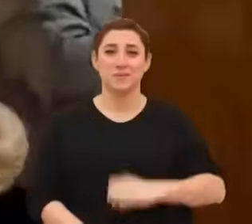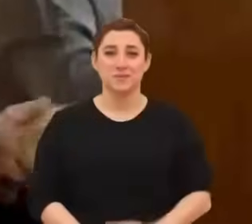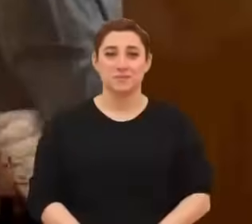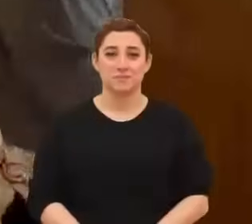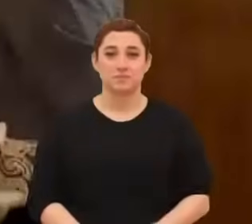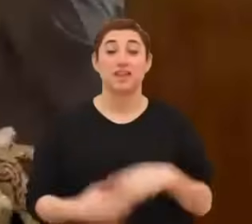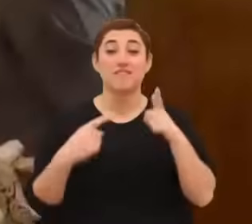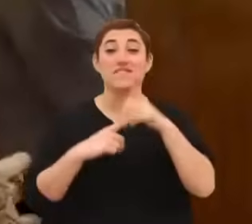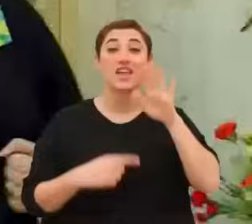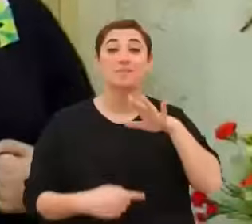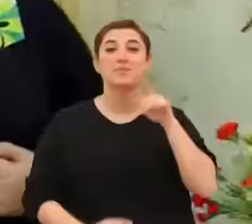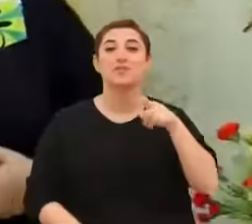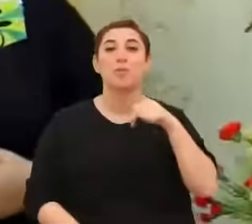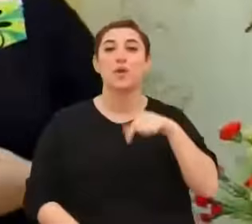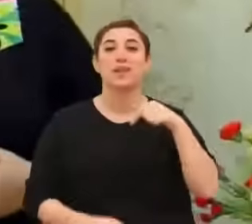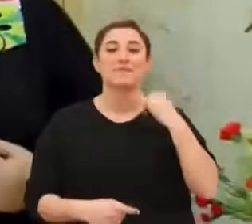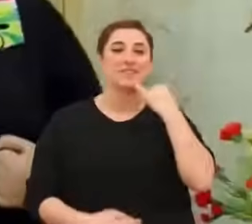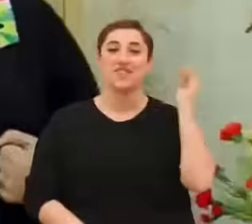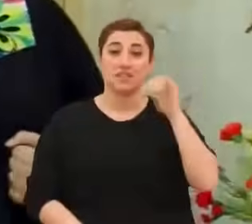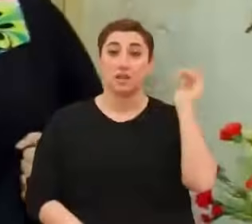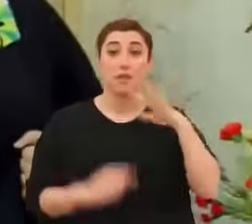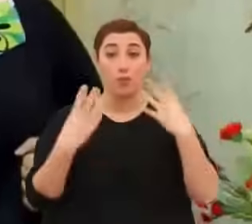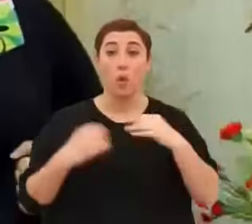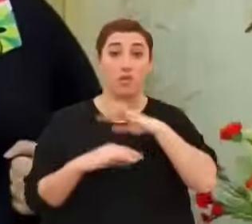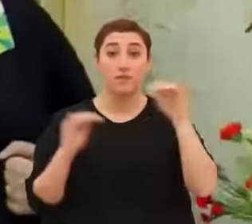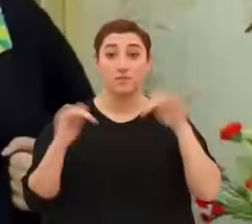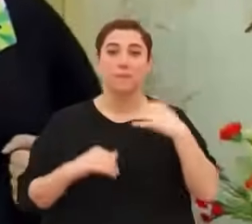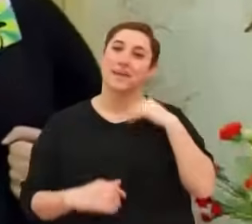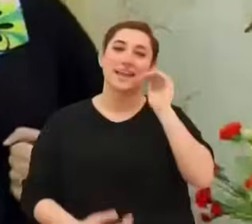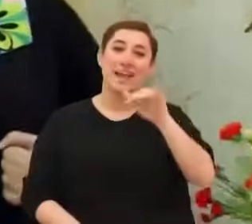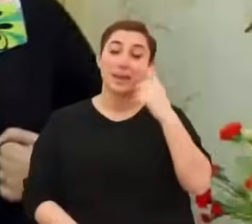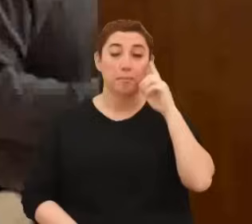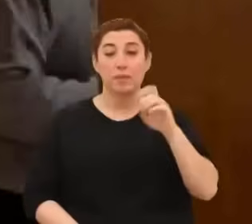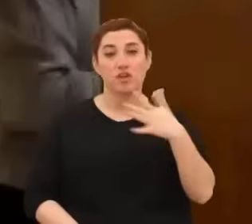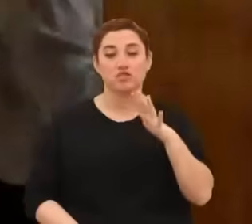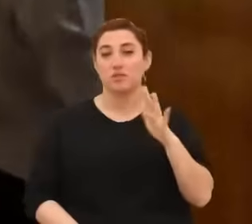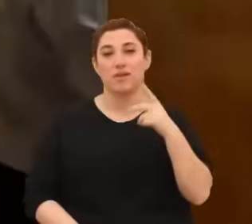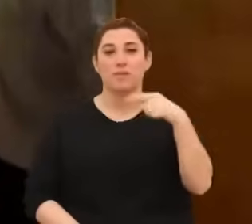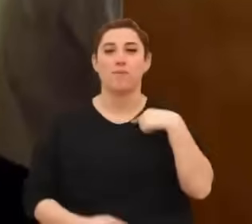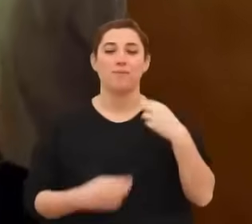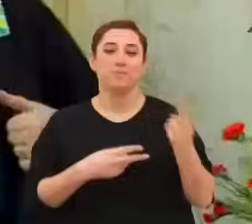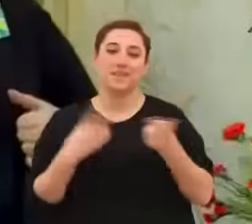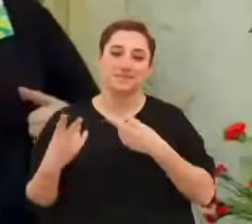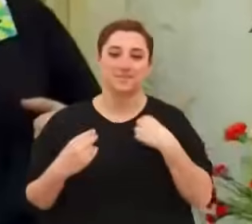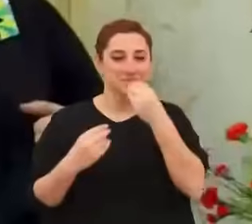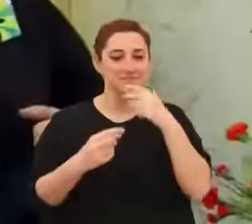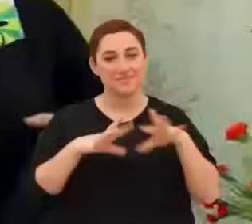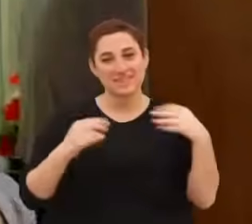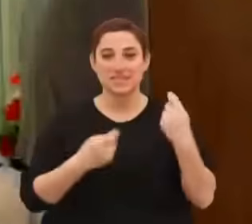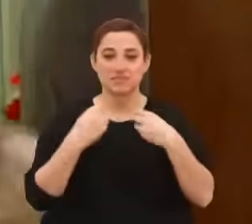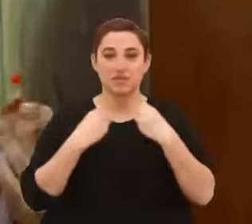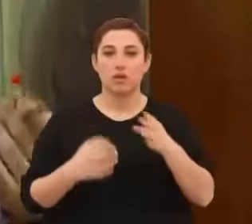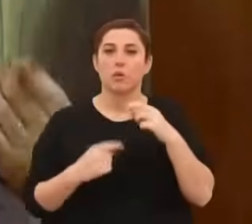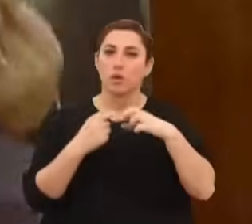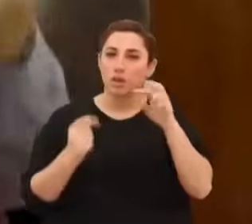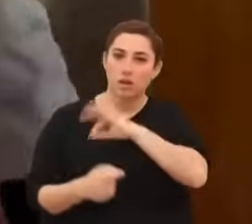canlanmam. Fehmi'ciğim, şimdi böyle ziyaret falan gelenler gidenler olacaksa ben de gelsem mi acaba? Aa. Bugün seninle böyle ikramlık bir şeyler falan hazırlasam.